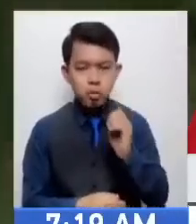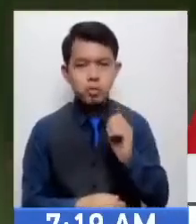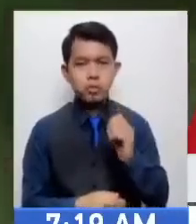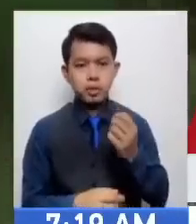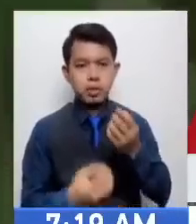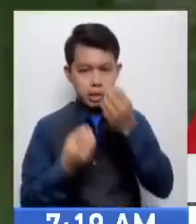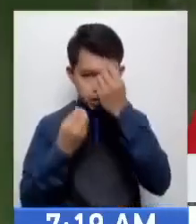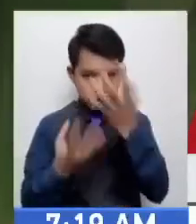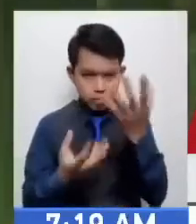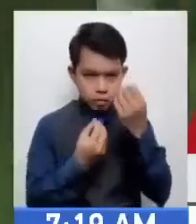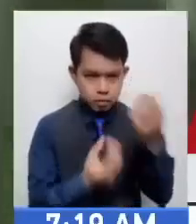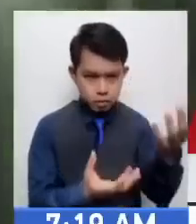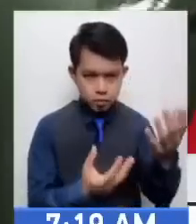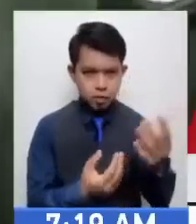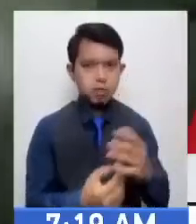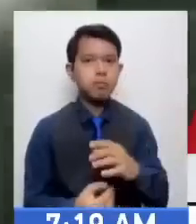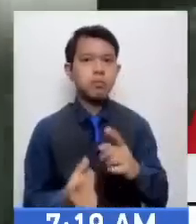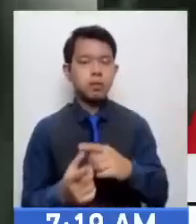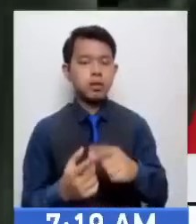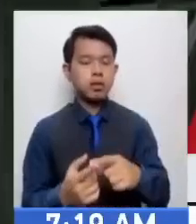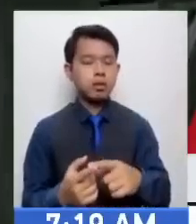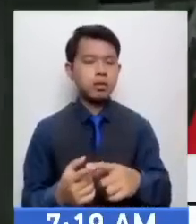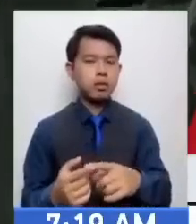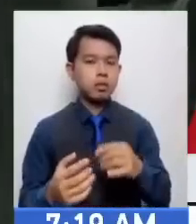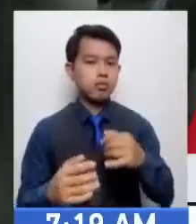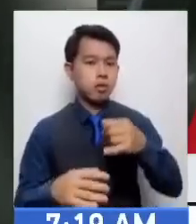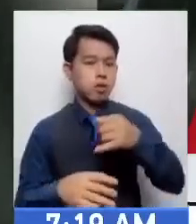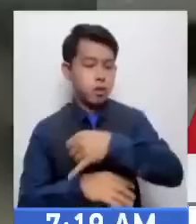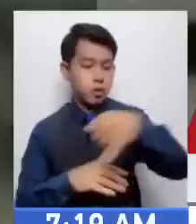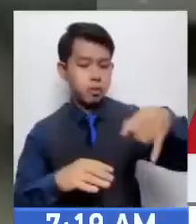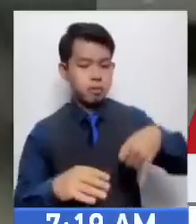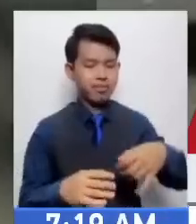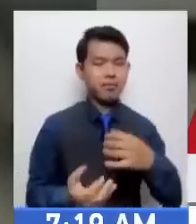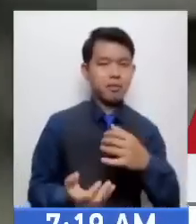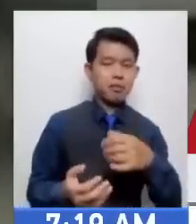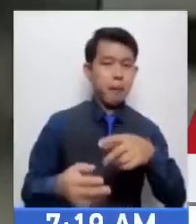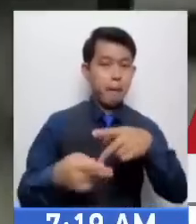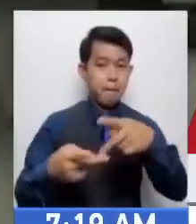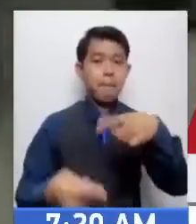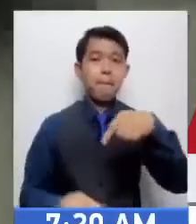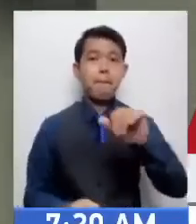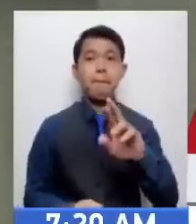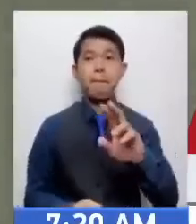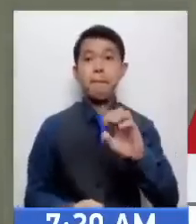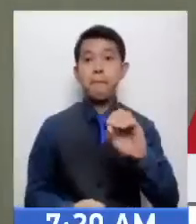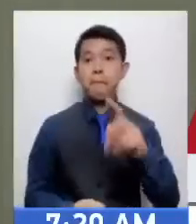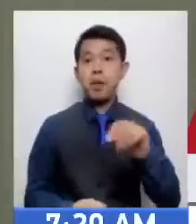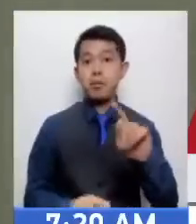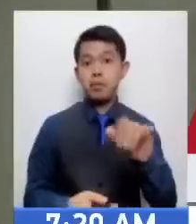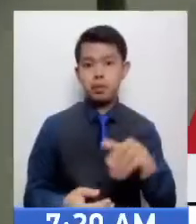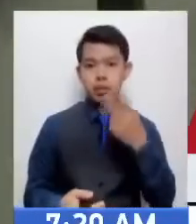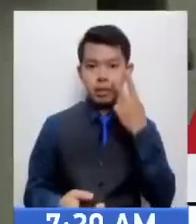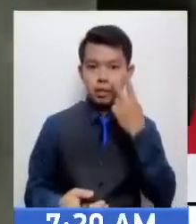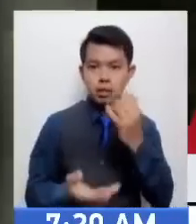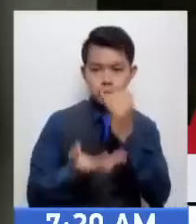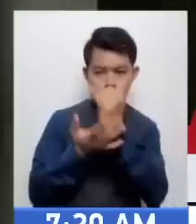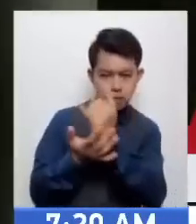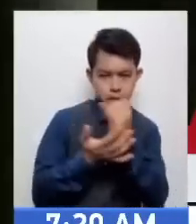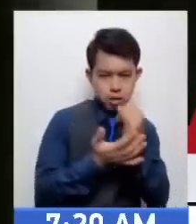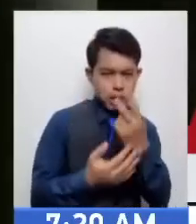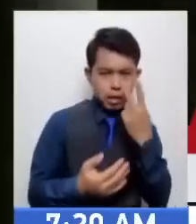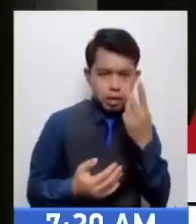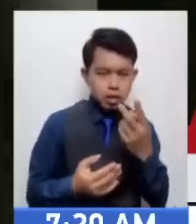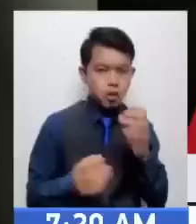ni Congressman Teves, pinapavideo po namin. May witness po ng mga barangay na ito, walang nandito kasi baka tamna na naman po